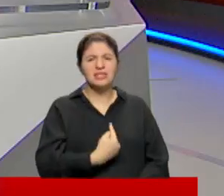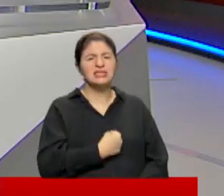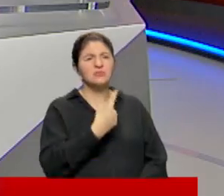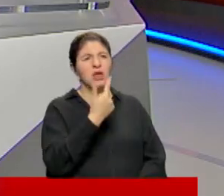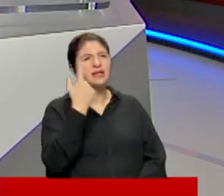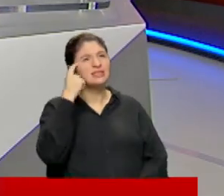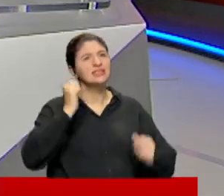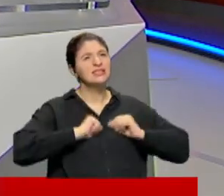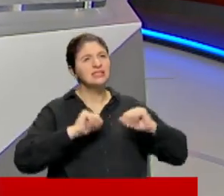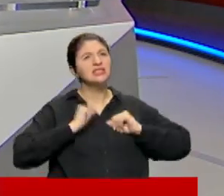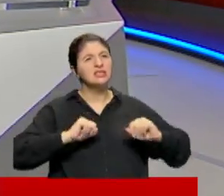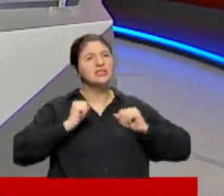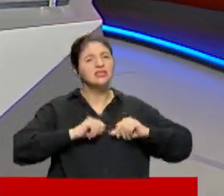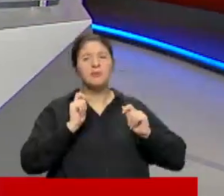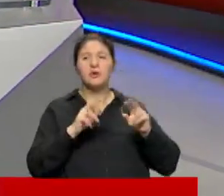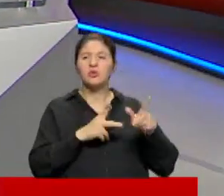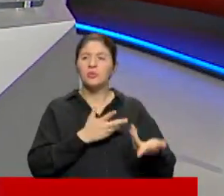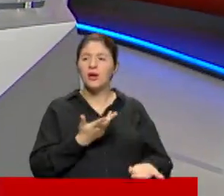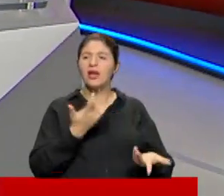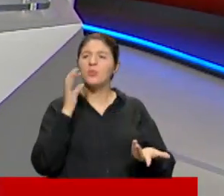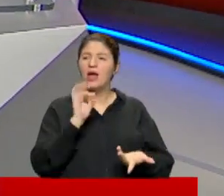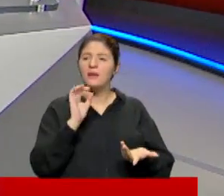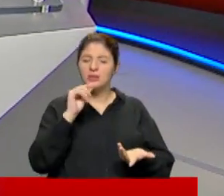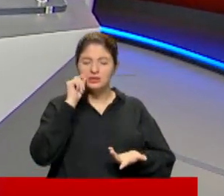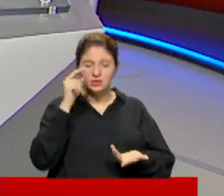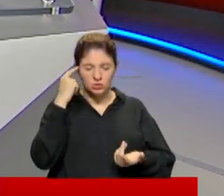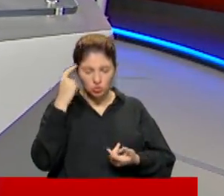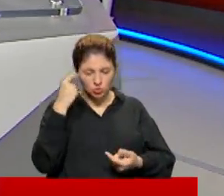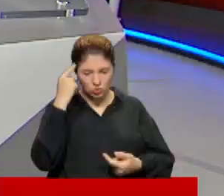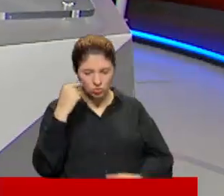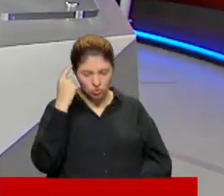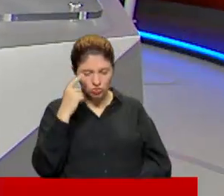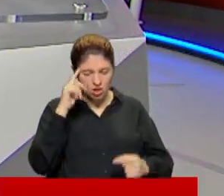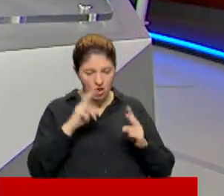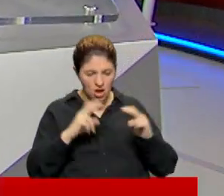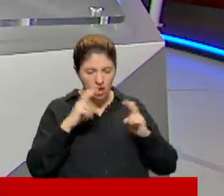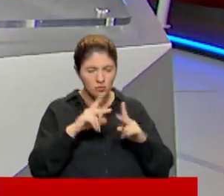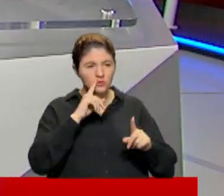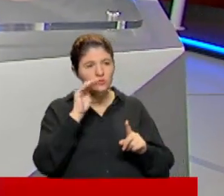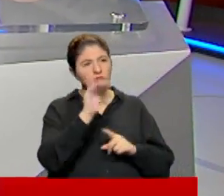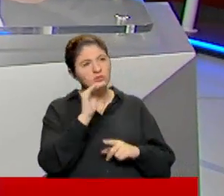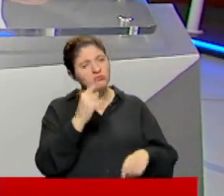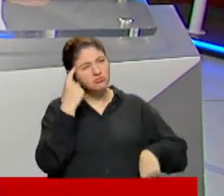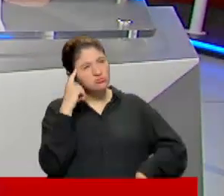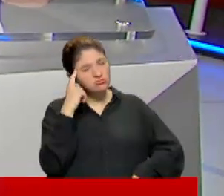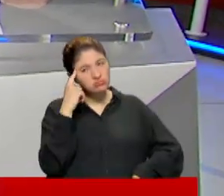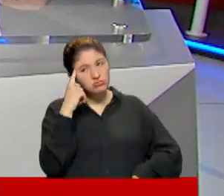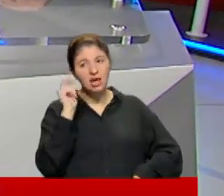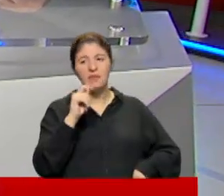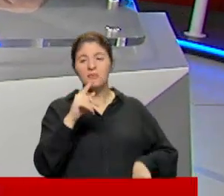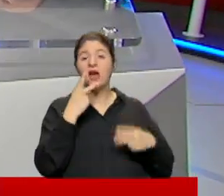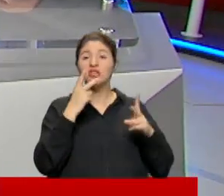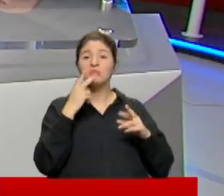böyle zihin jimnastiği gibi yani böyle sürekli insanı düşünmeye ve araştırmaya sorgulamaya yönelten bir